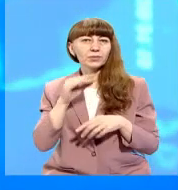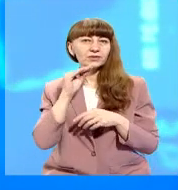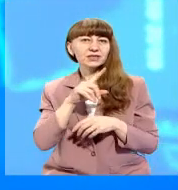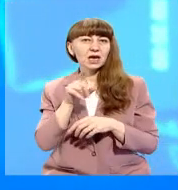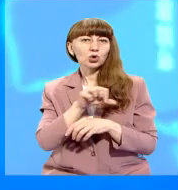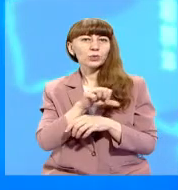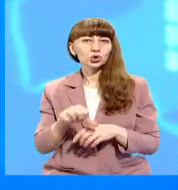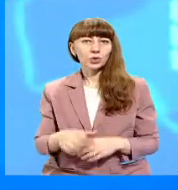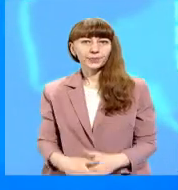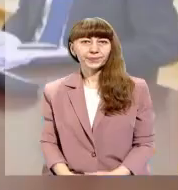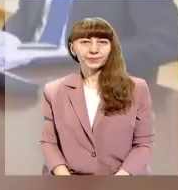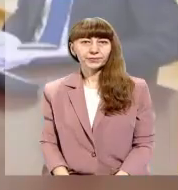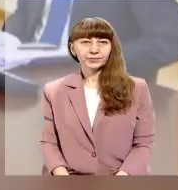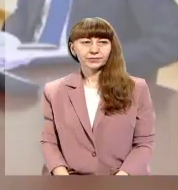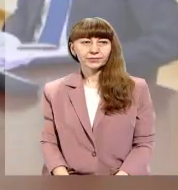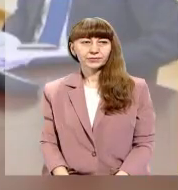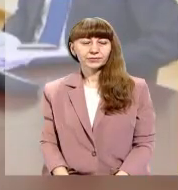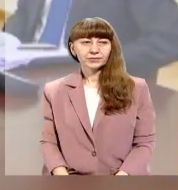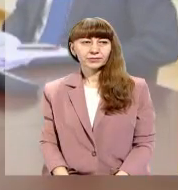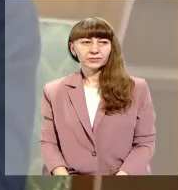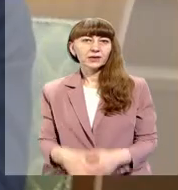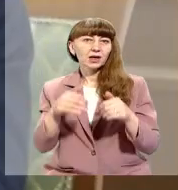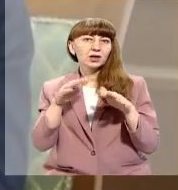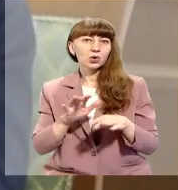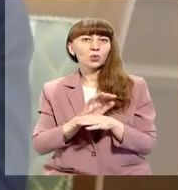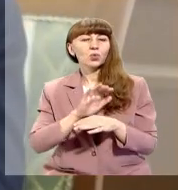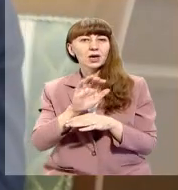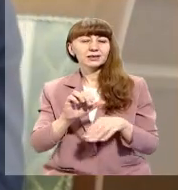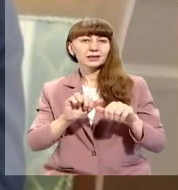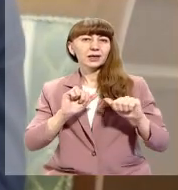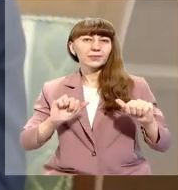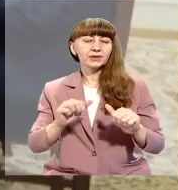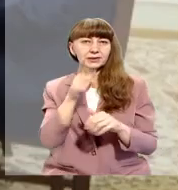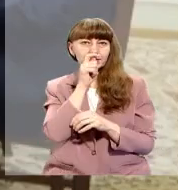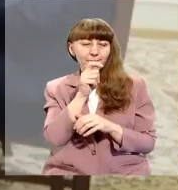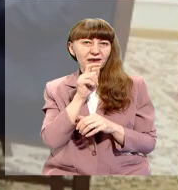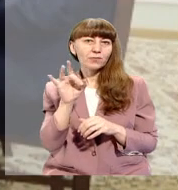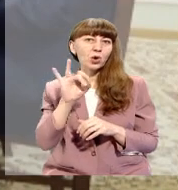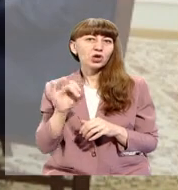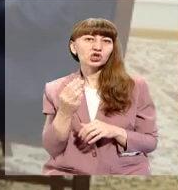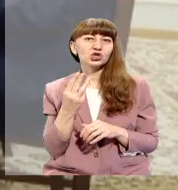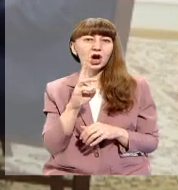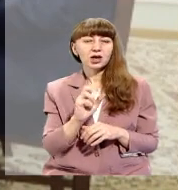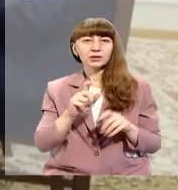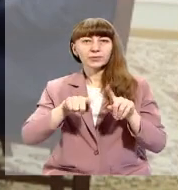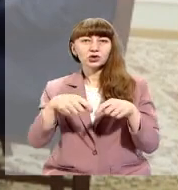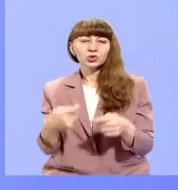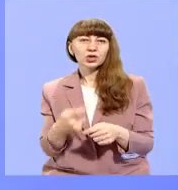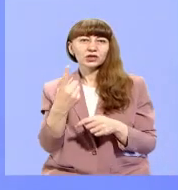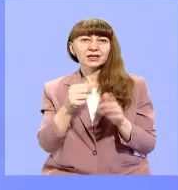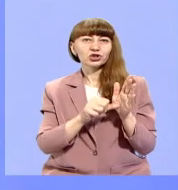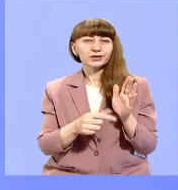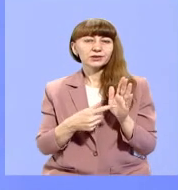за рубежом решением указанной комиссии стипендия Шах присуждена 167